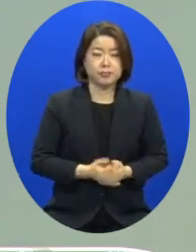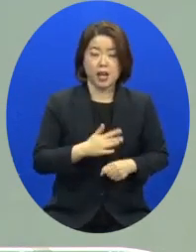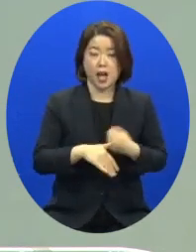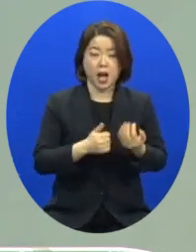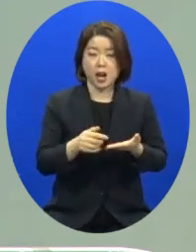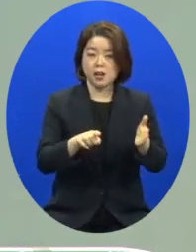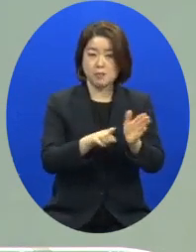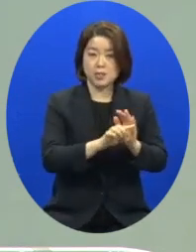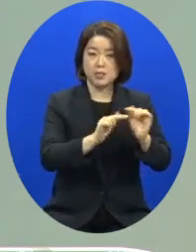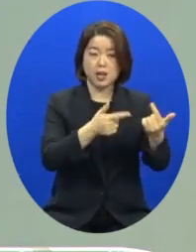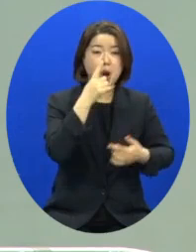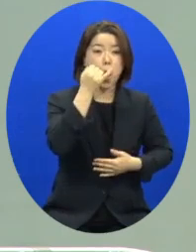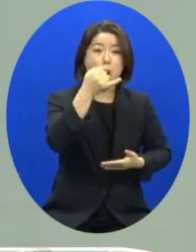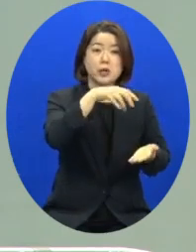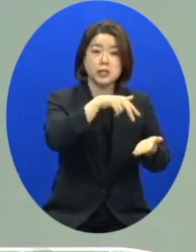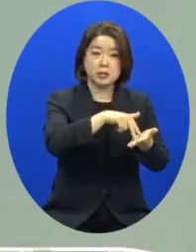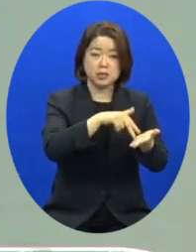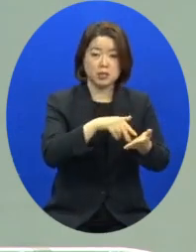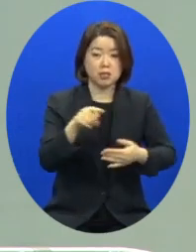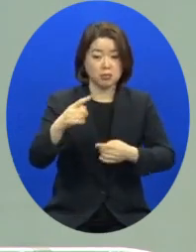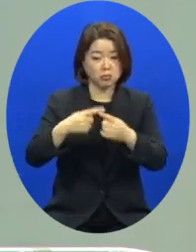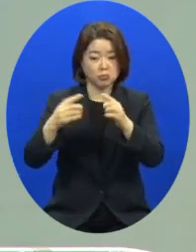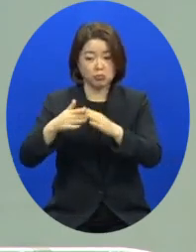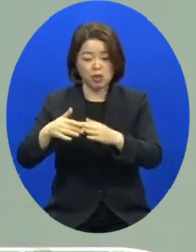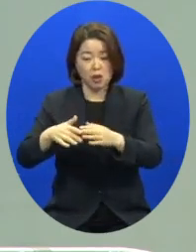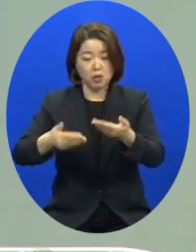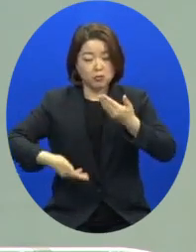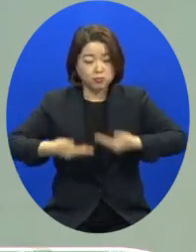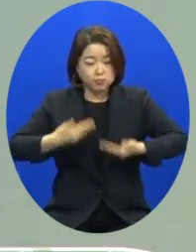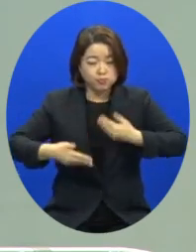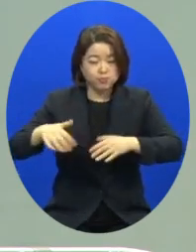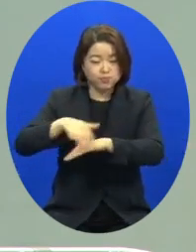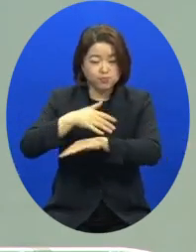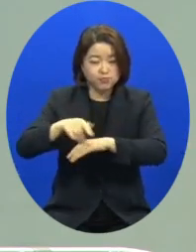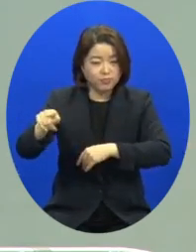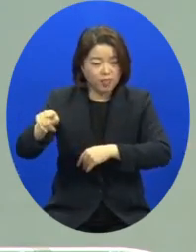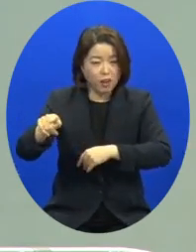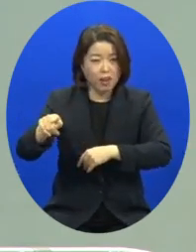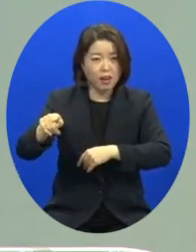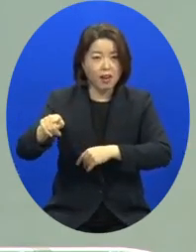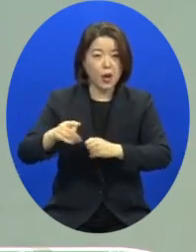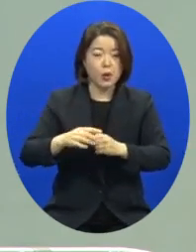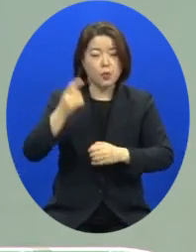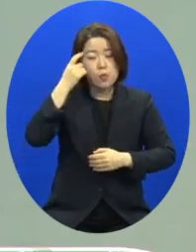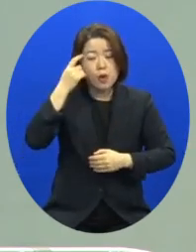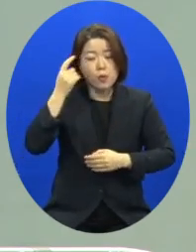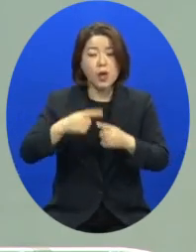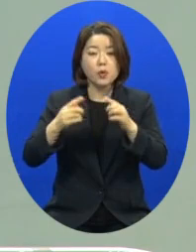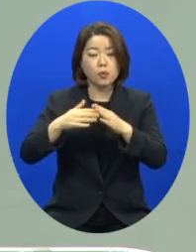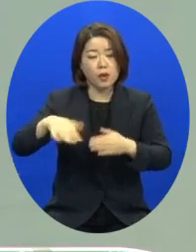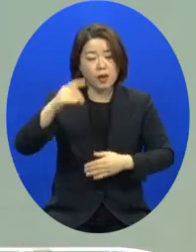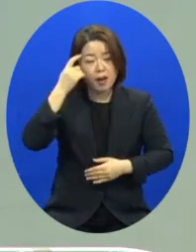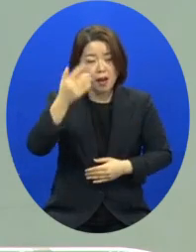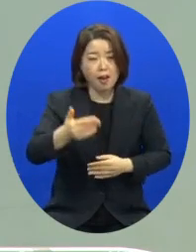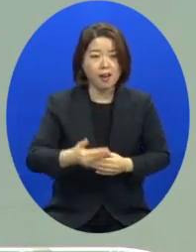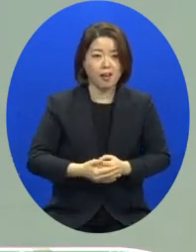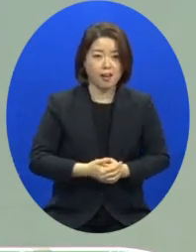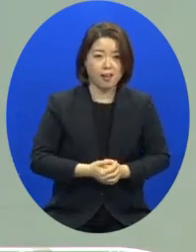하나님을 믿지 않는 그 어머니로서는 이해가 안 되죠. 그렇게 바쁜데, 그런데 교회는 왜 나가냐?